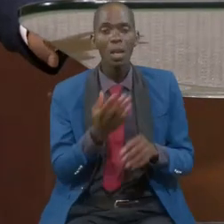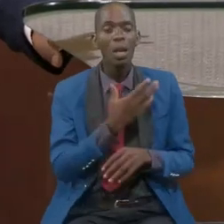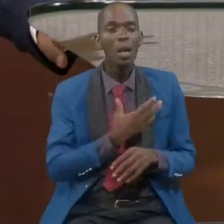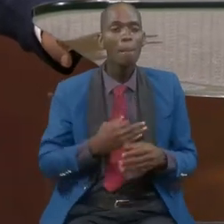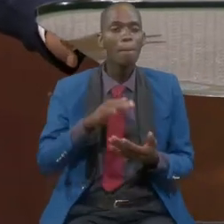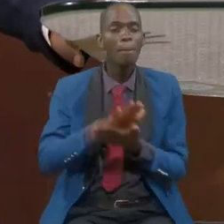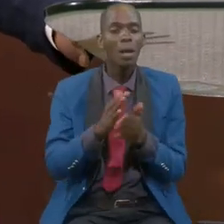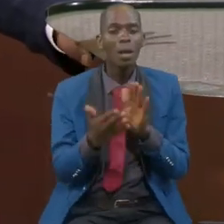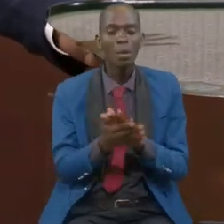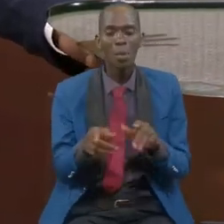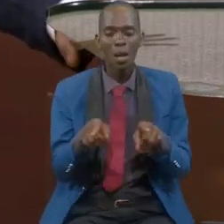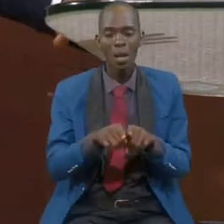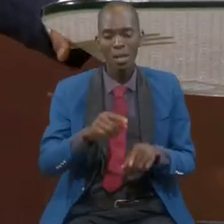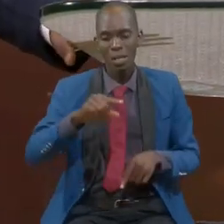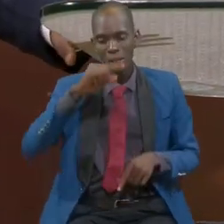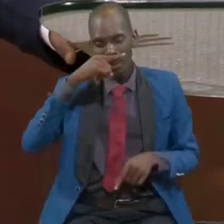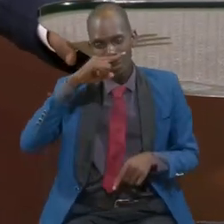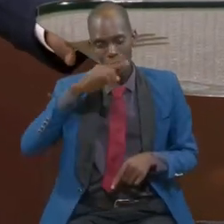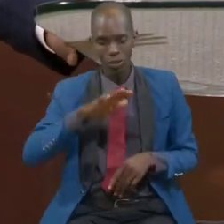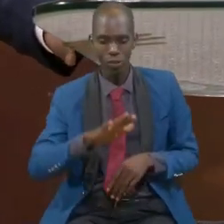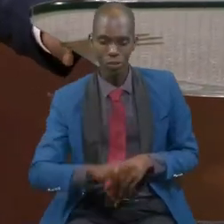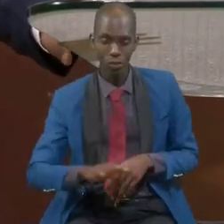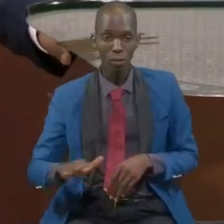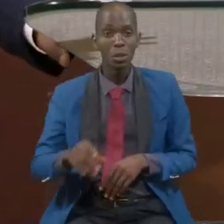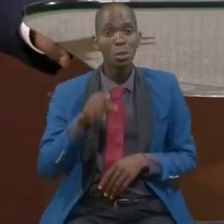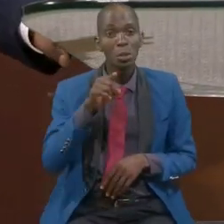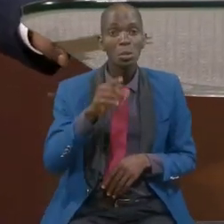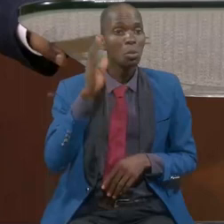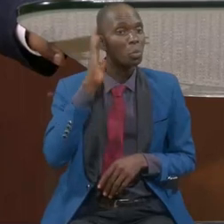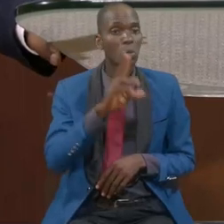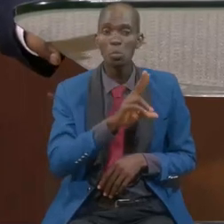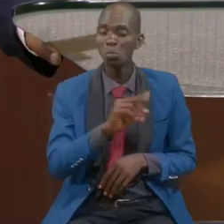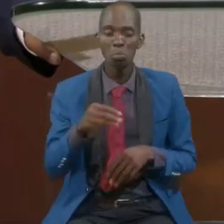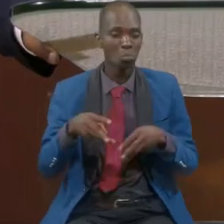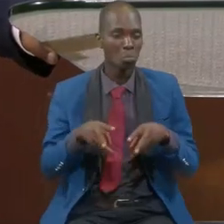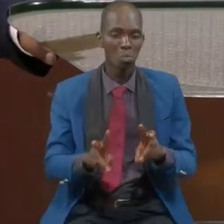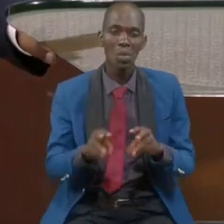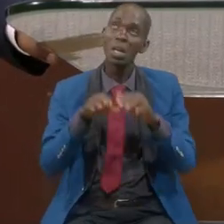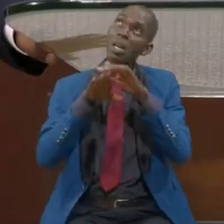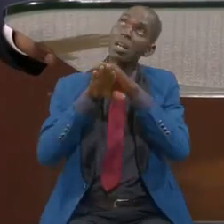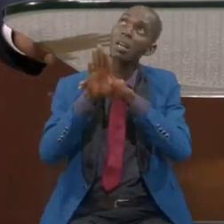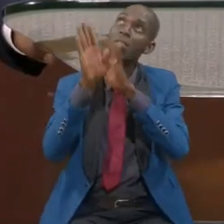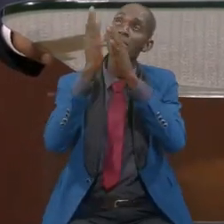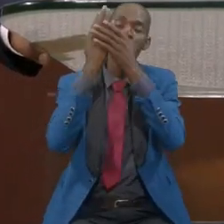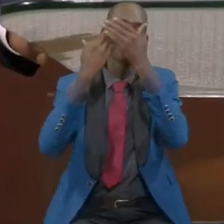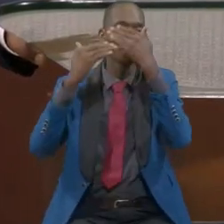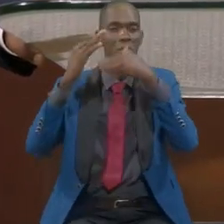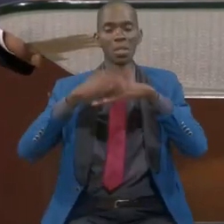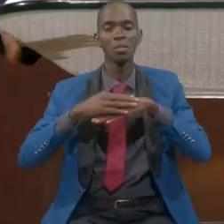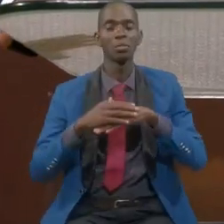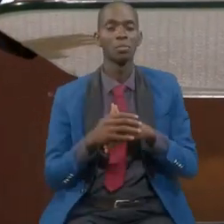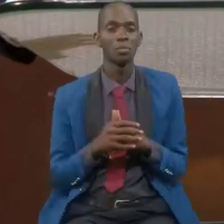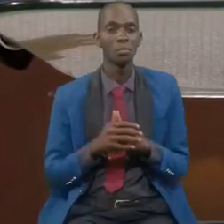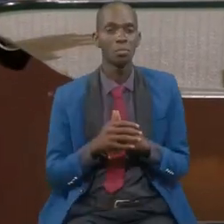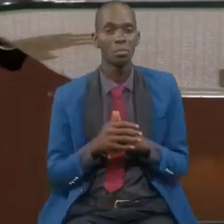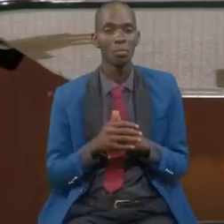vous convertissez et si vous ne devenez comme les petits-enfants, vous n'entrerez pas dans le